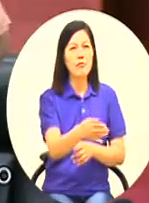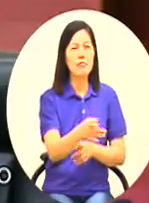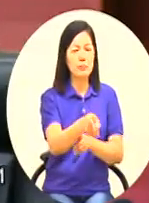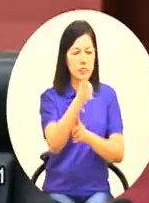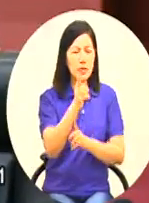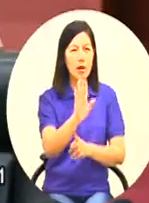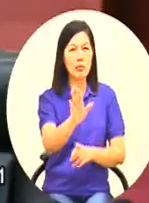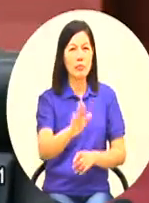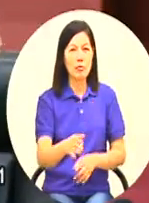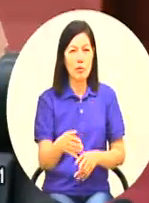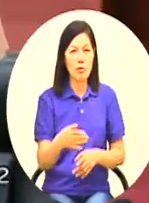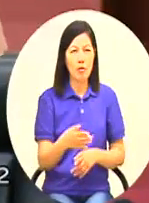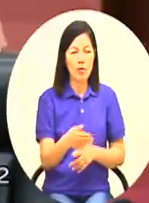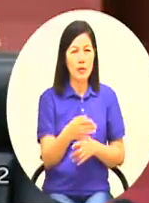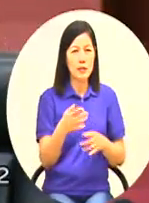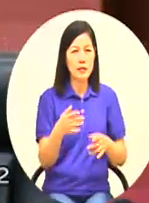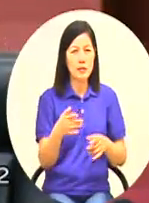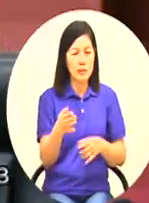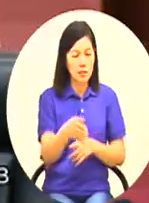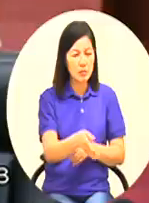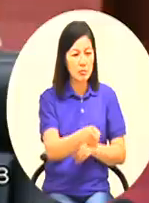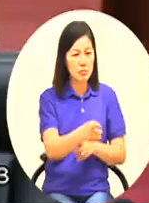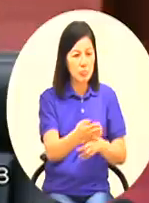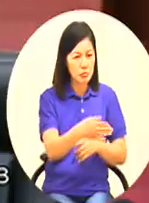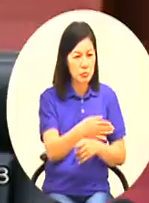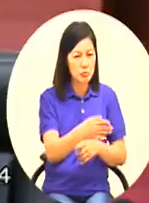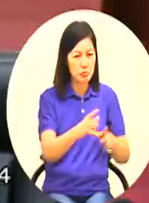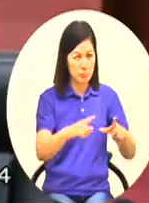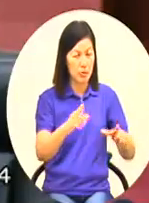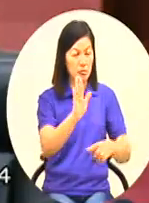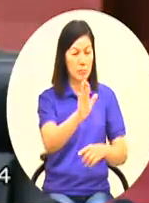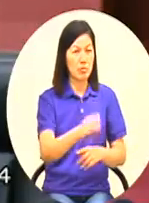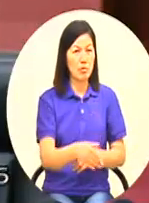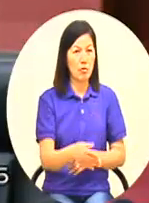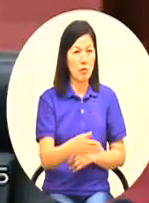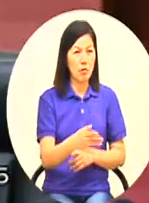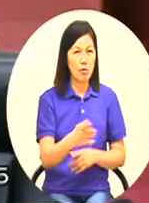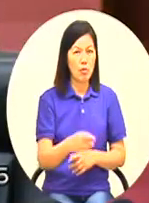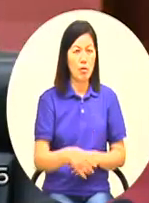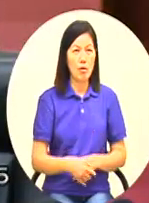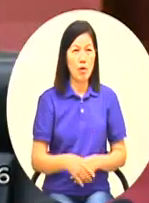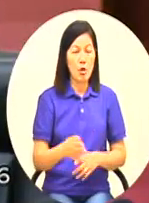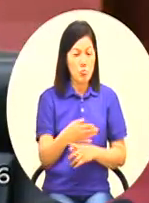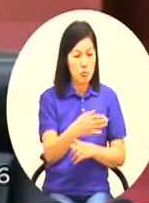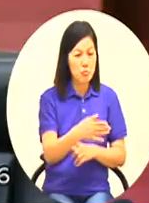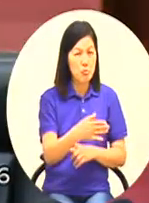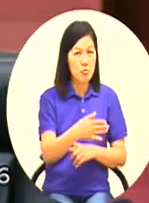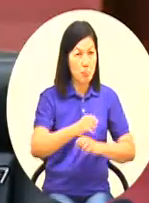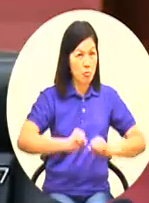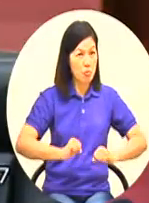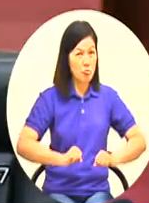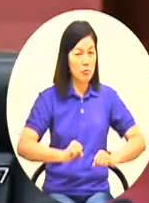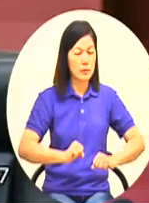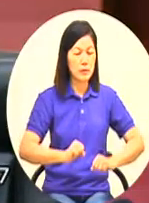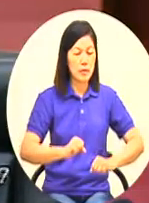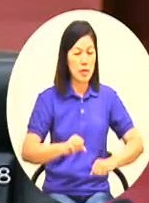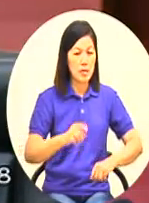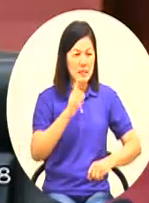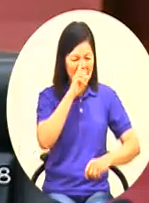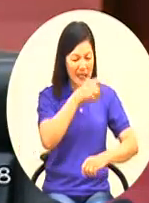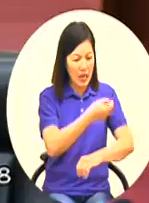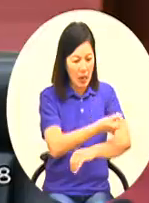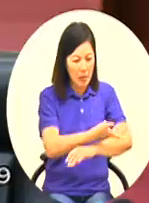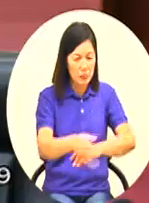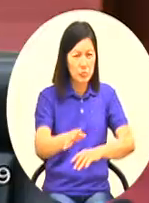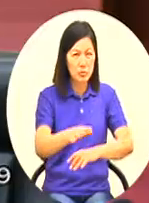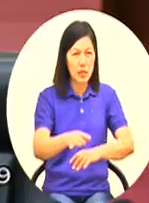边知道未泄尾，哦，如果鱼能生存啊，就是表示这个污水啦、啊，以前我们